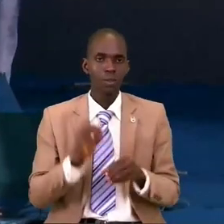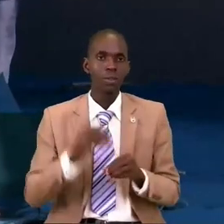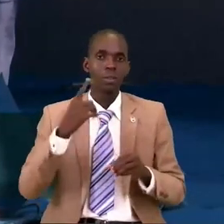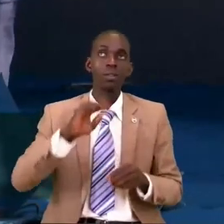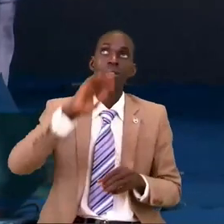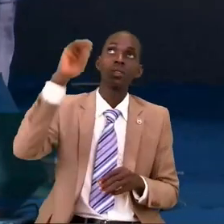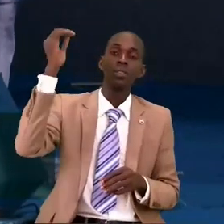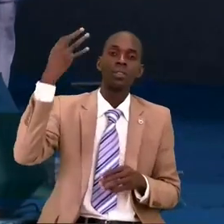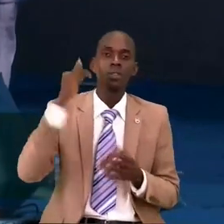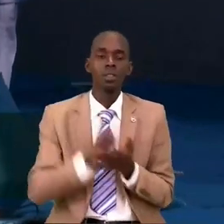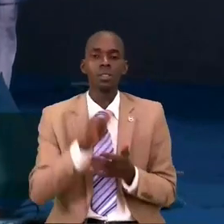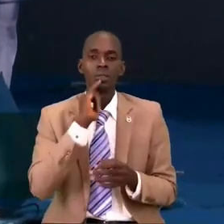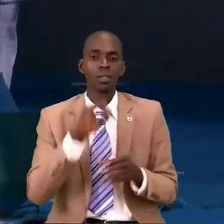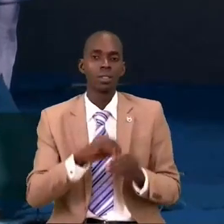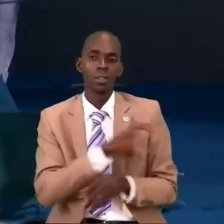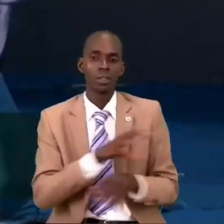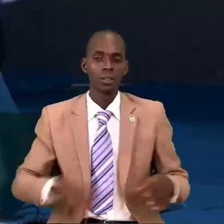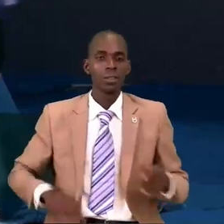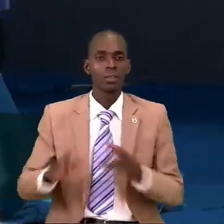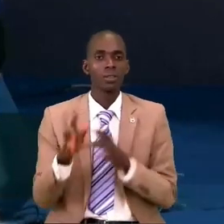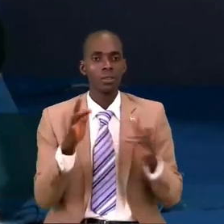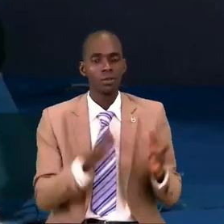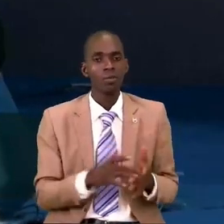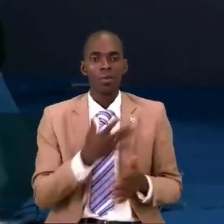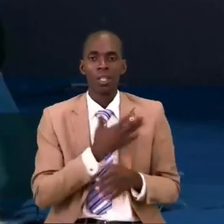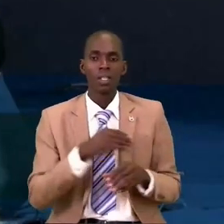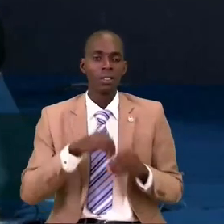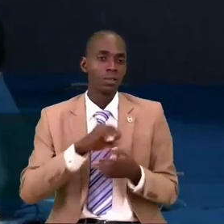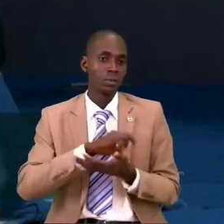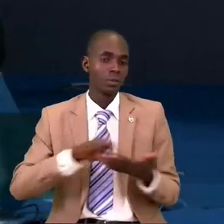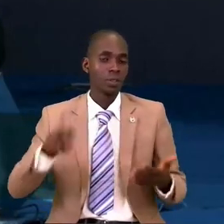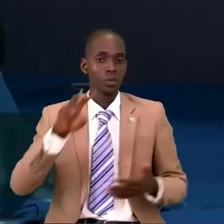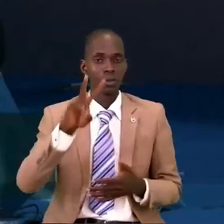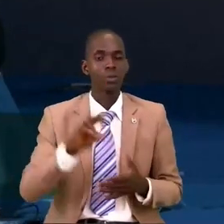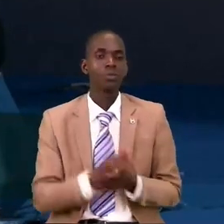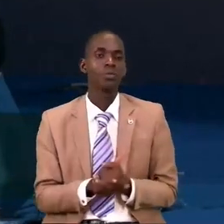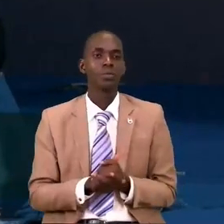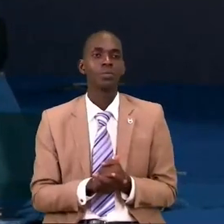dit, verset 2, est ce que tu as entendu de moi.